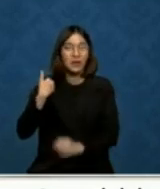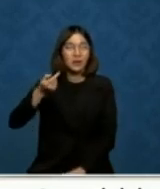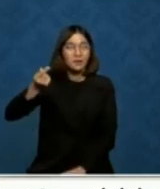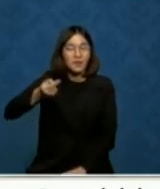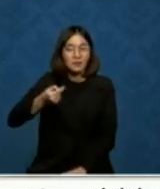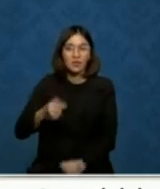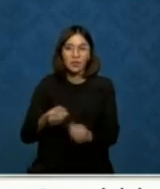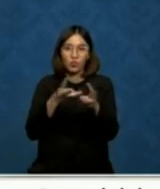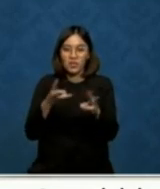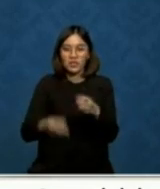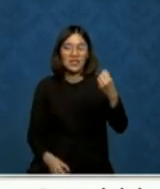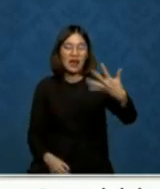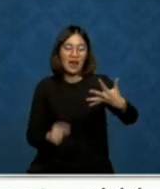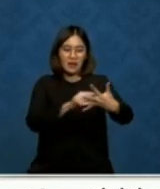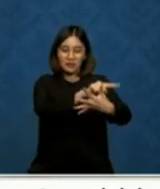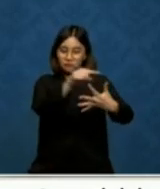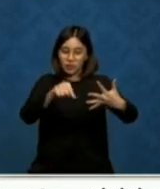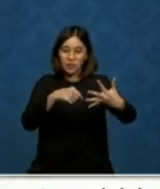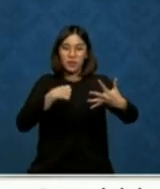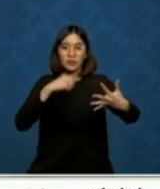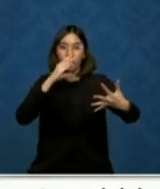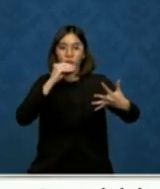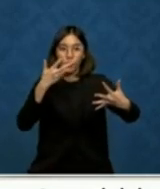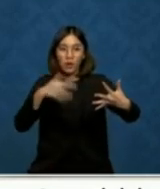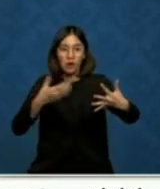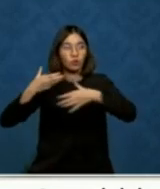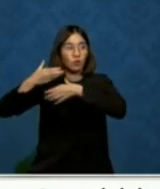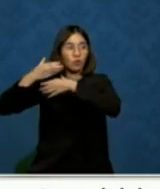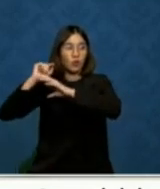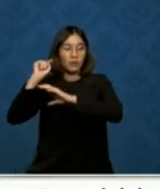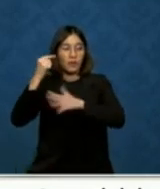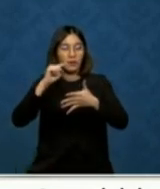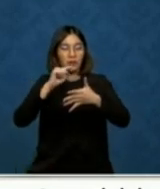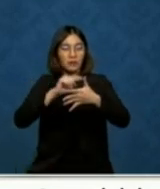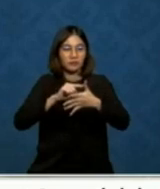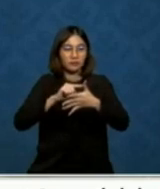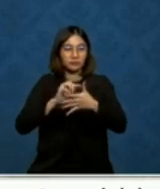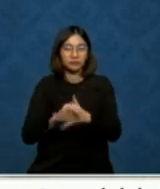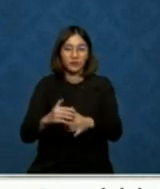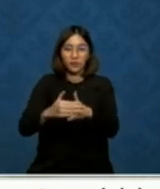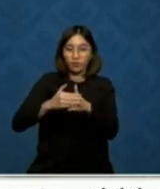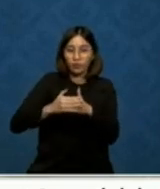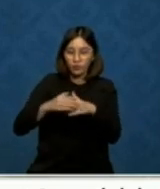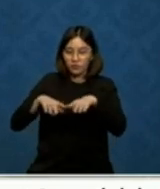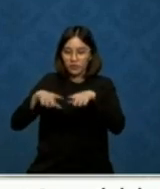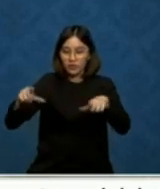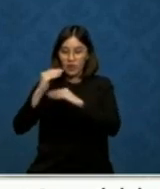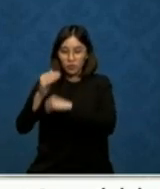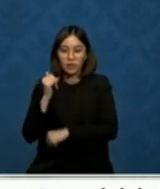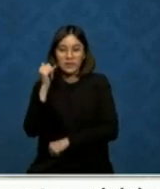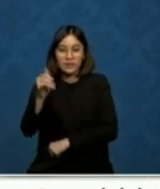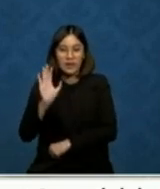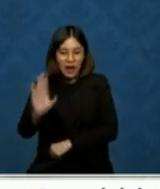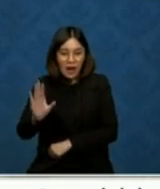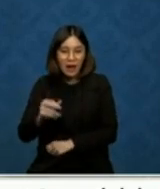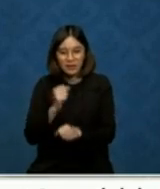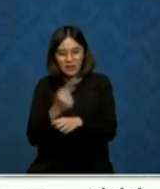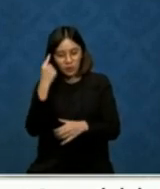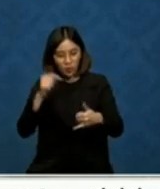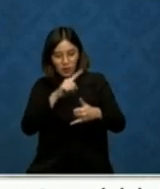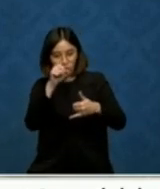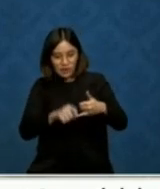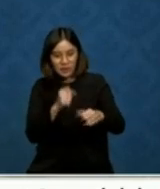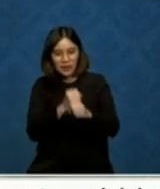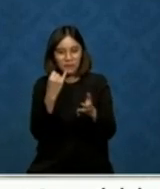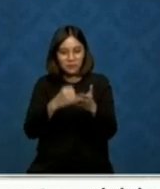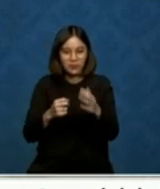ใน5กรณีอย่างที่ผมกล่าวมาแล้วผมทวนอีกครั้งสั้นๆนะครับคือกักกันห้ามเข้าเขตกำหนดเรียกประกันทันบนคุมตัวไ